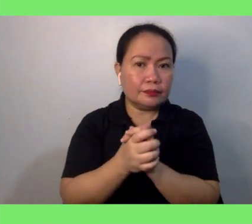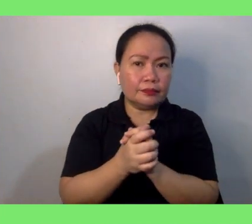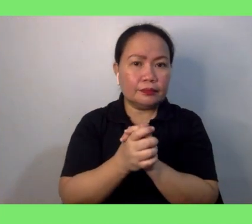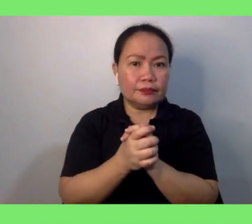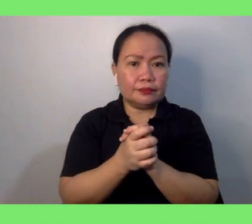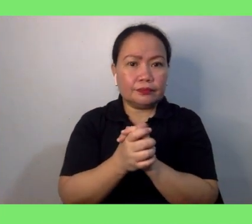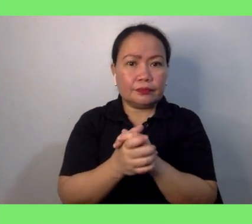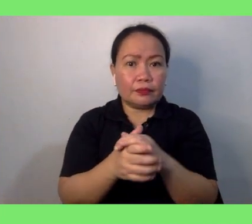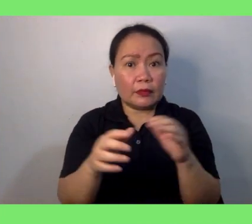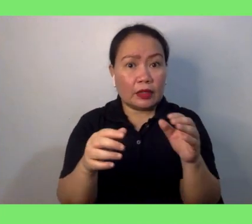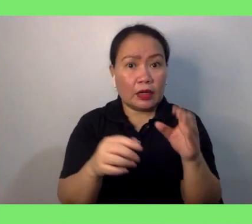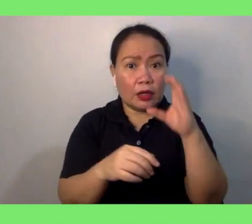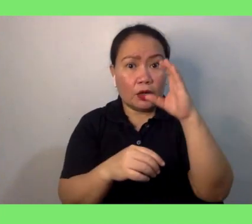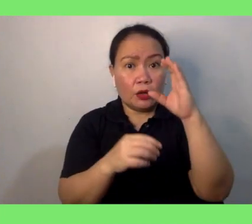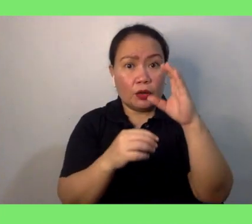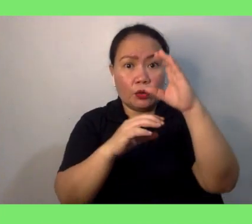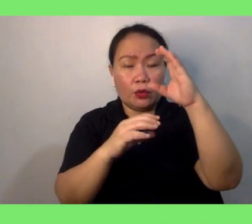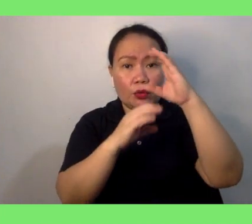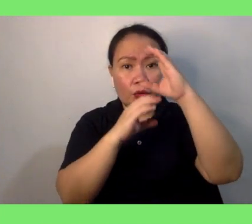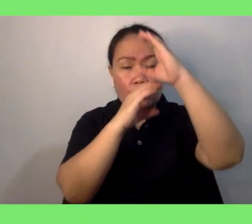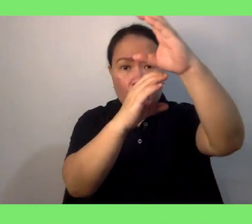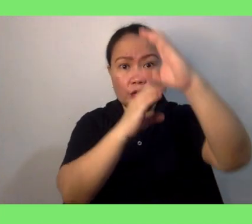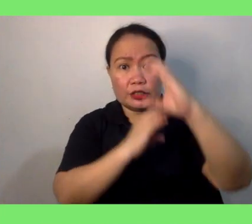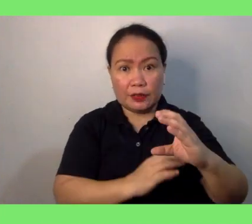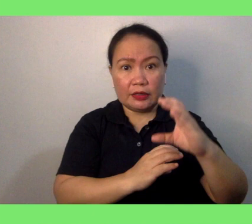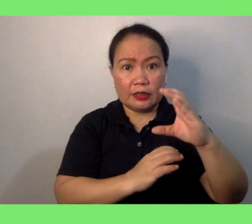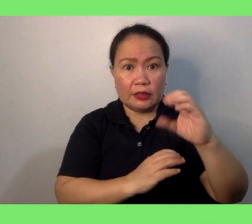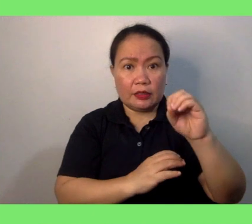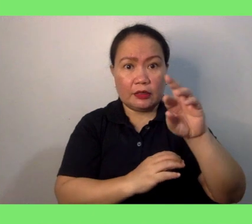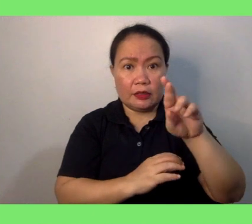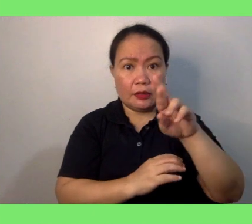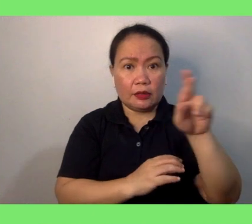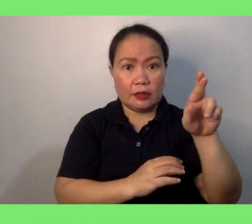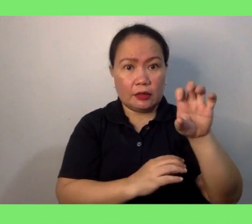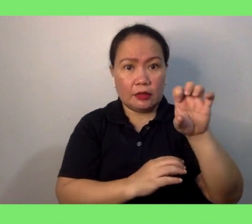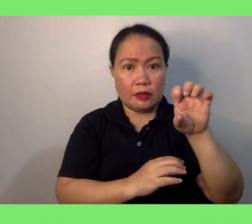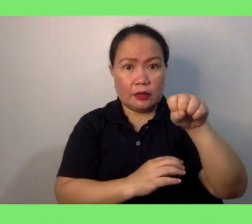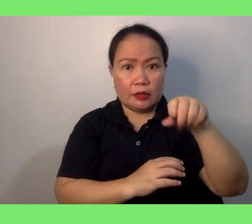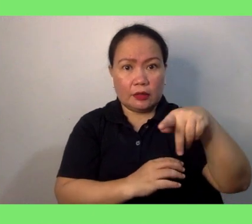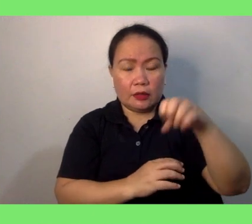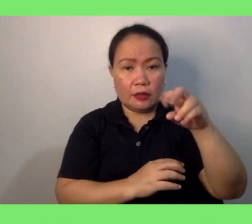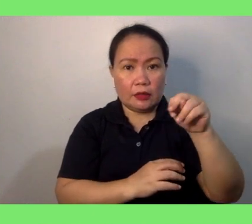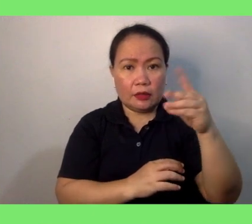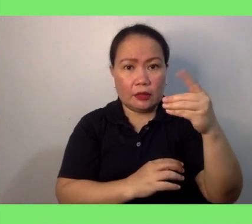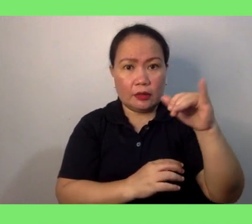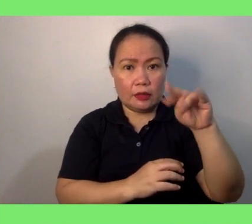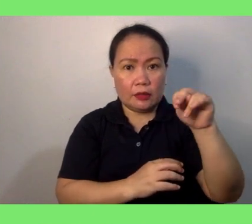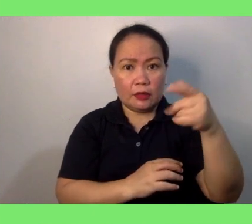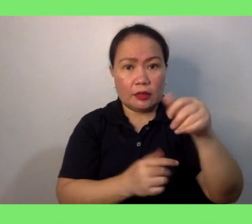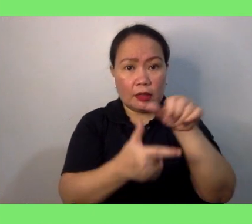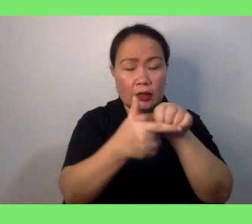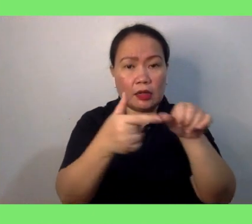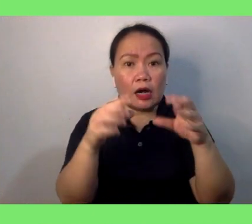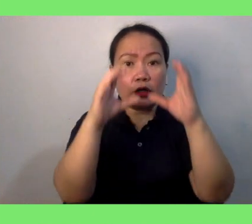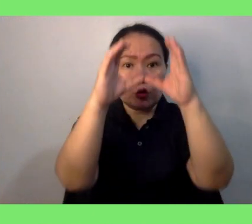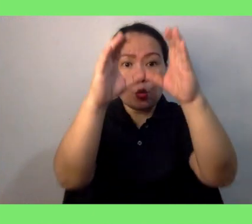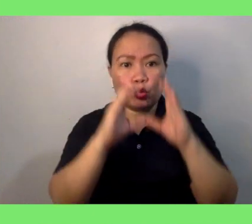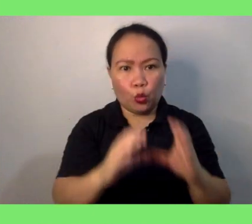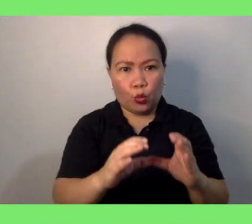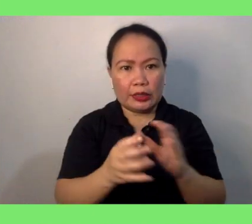angles? Corresponding angles are congruent. So, ibig sabihin, dapat yung sukat